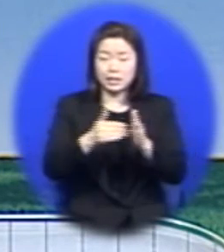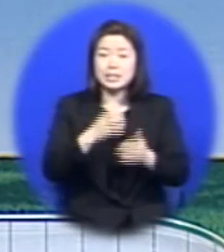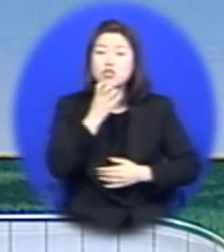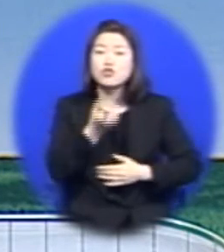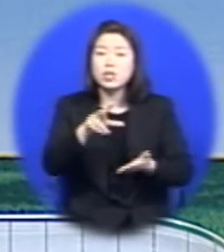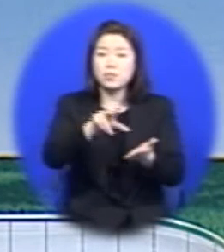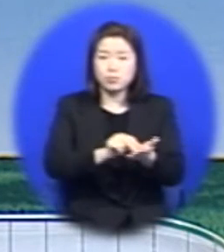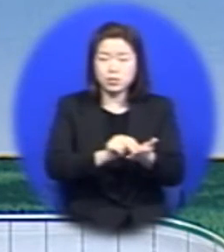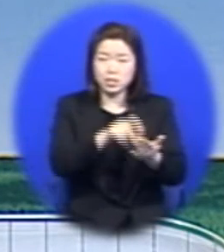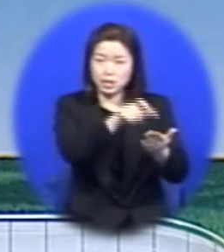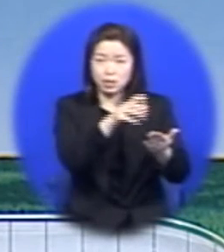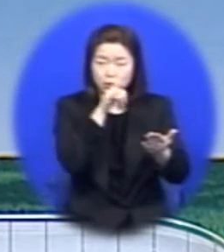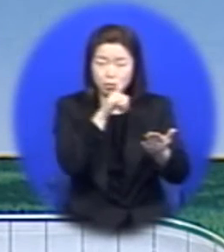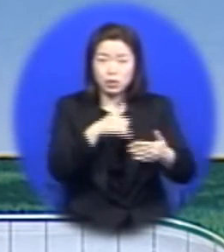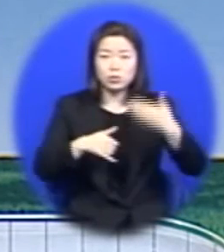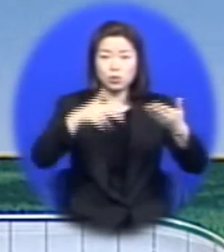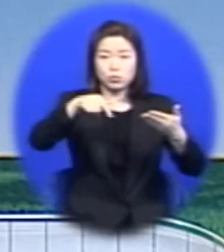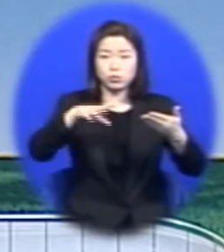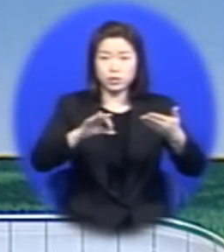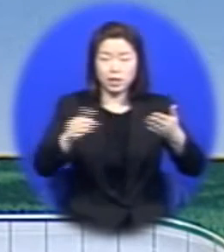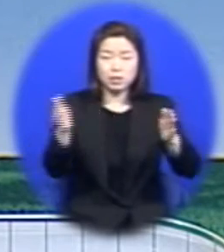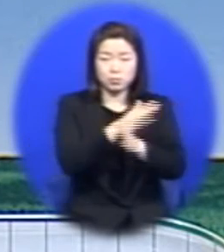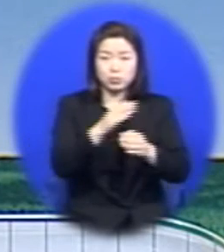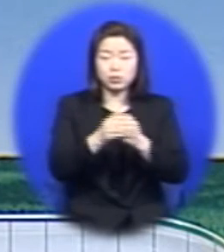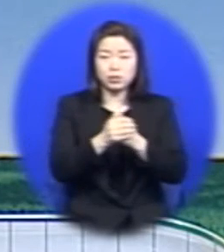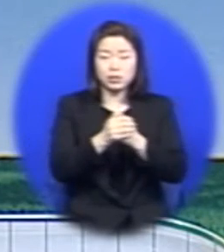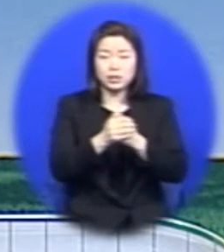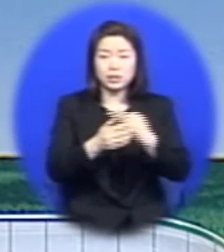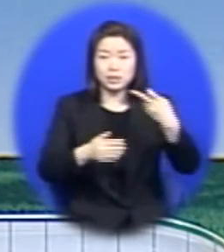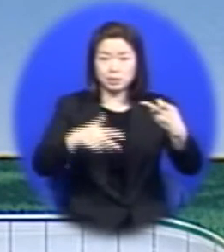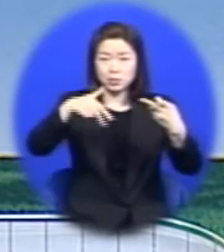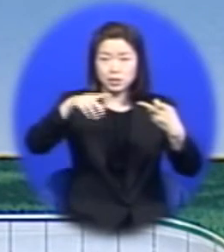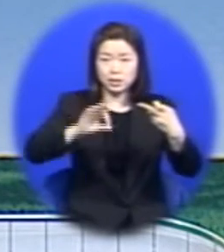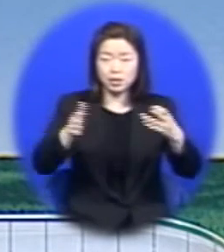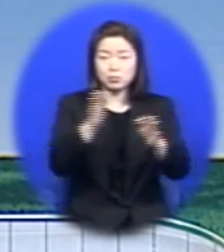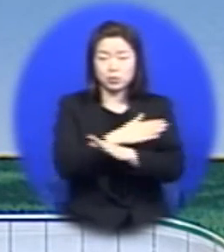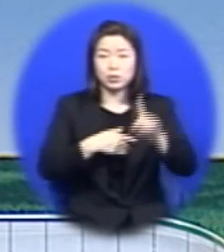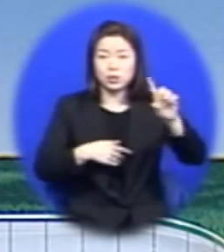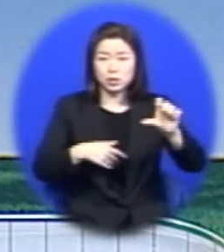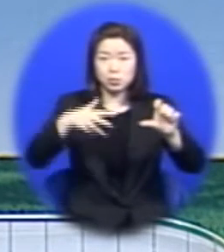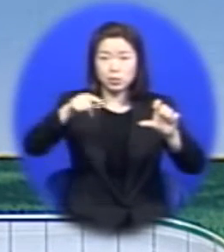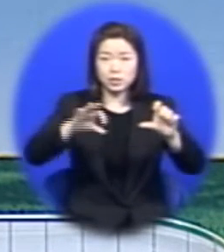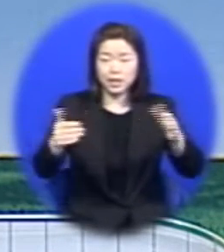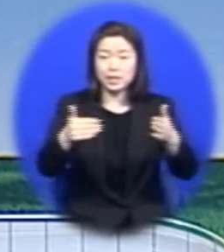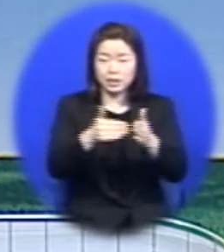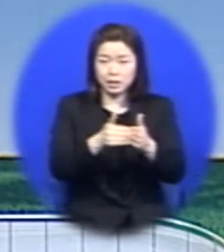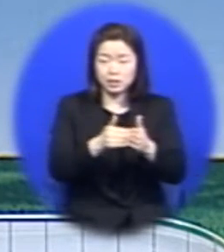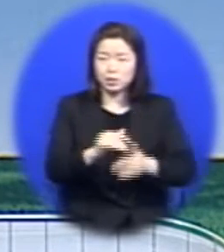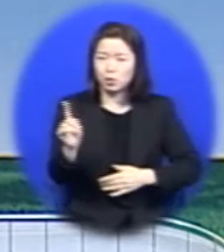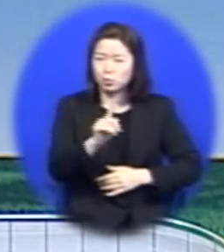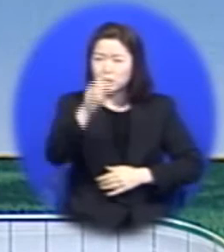언급합니다. 그리고 9장부터 15장까지는, 12장부터 15장까지는 도대체